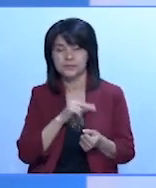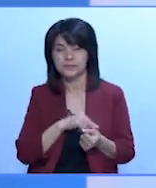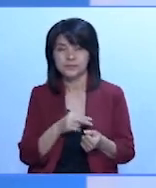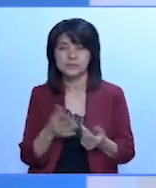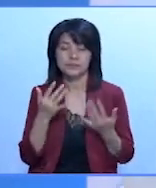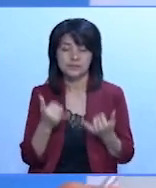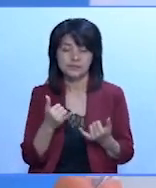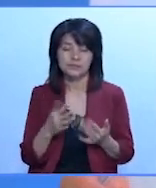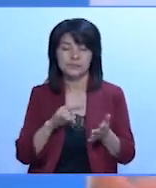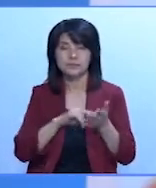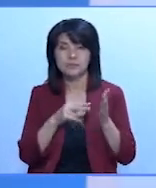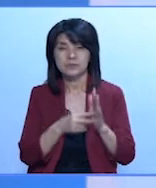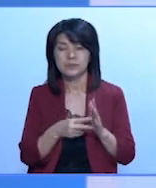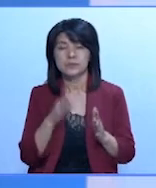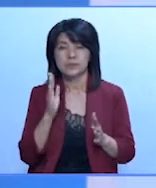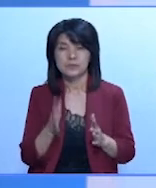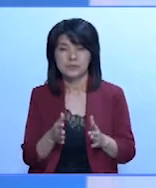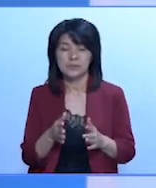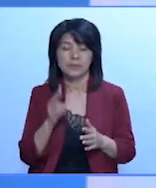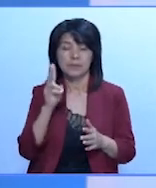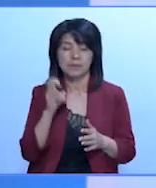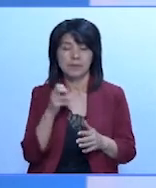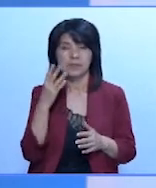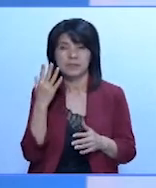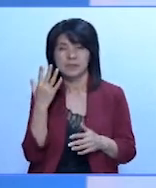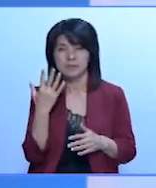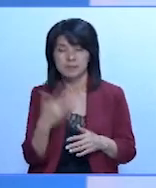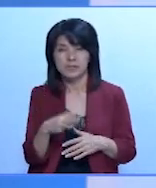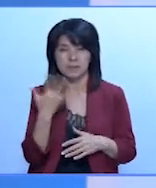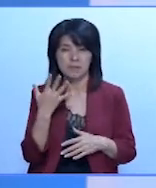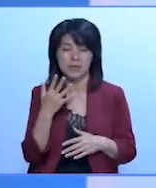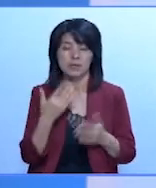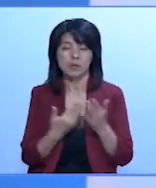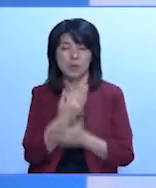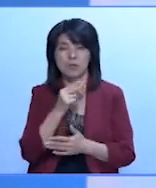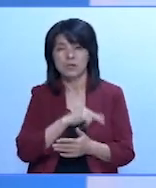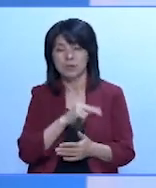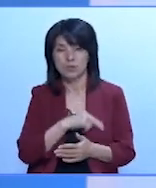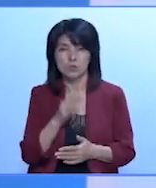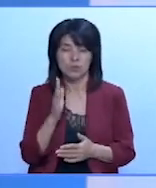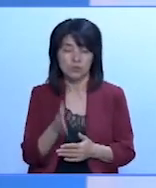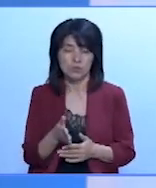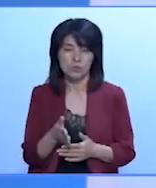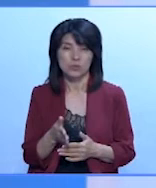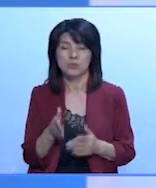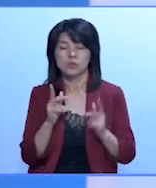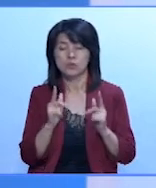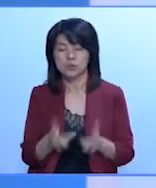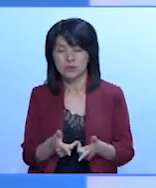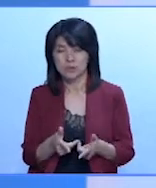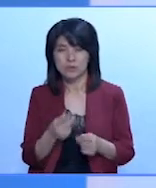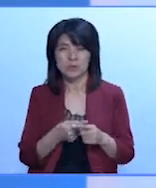астам жоба қамтылып, 255 мың жұмыс орны құрылады. Жаңартылған нұсқадағы бағдарлама энергетиктер